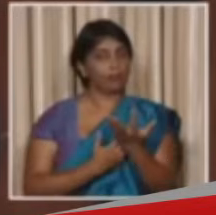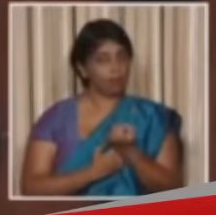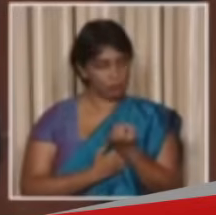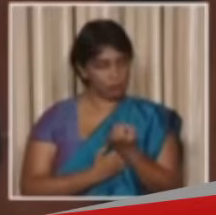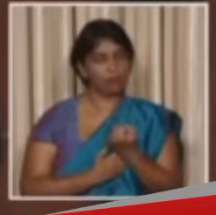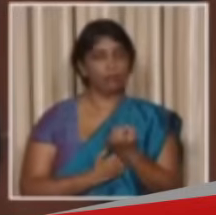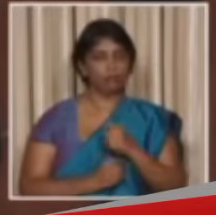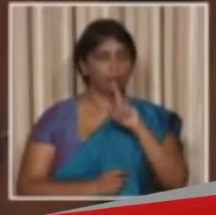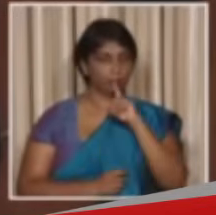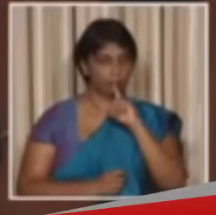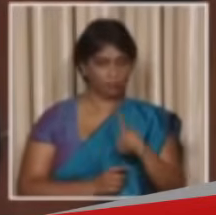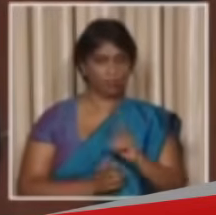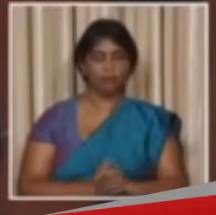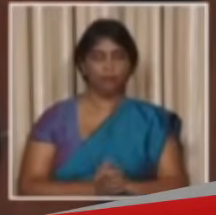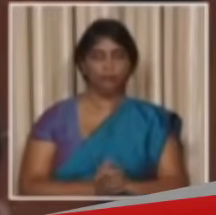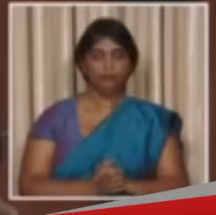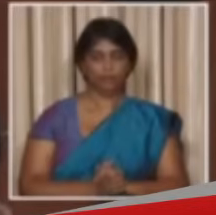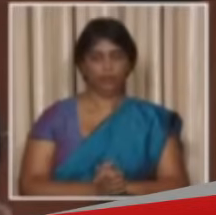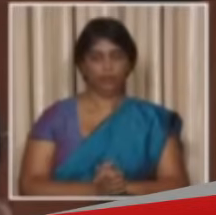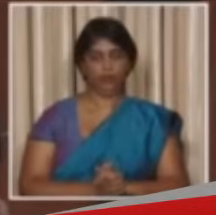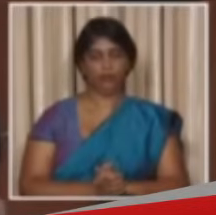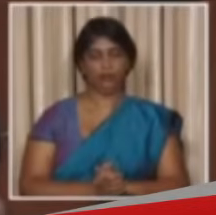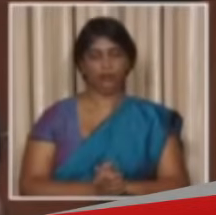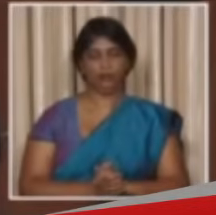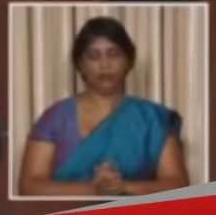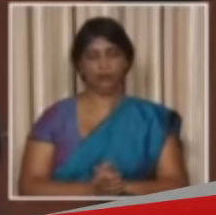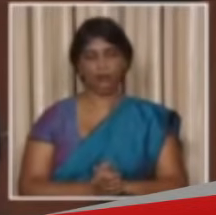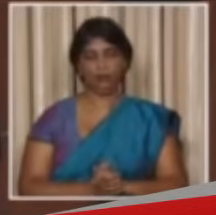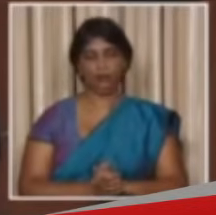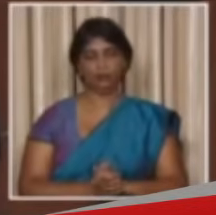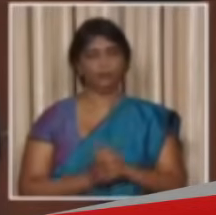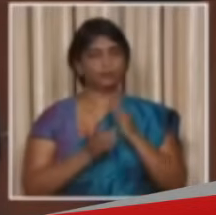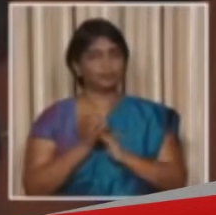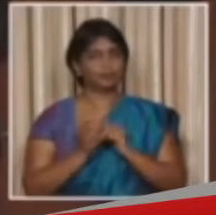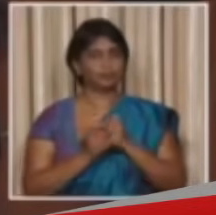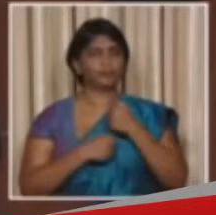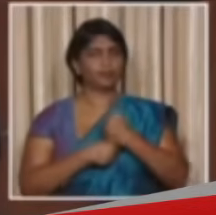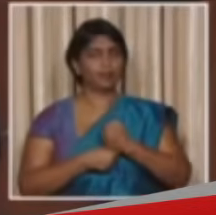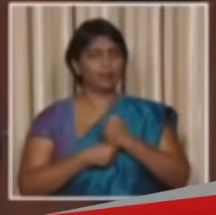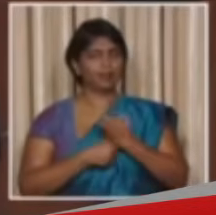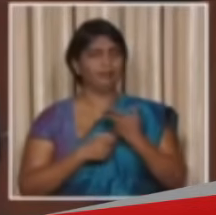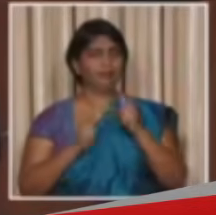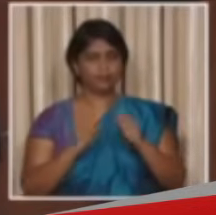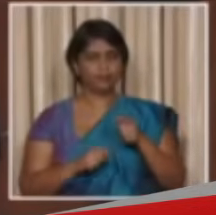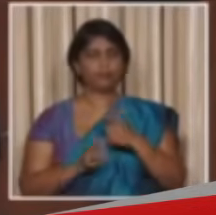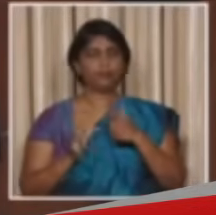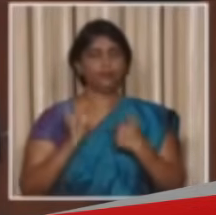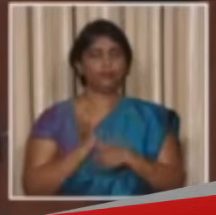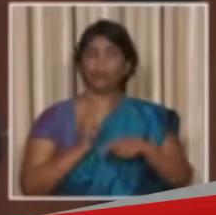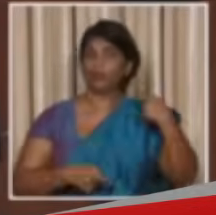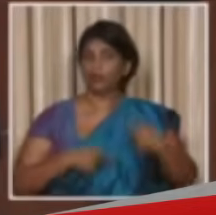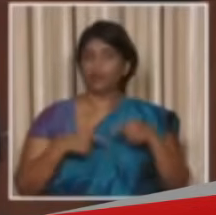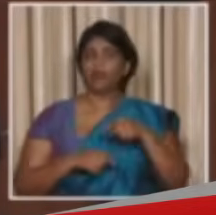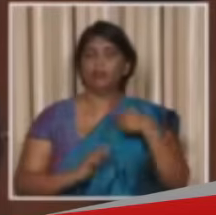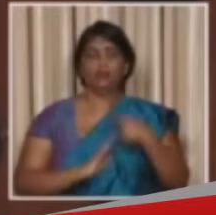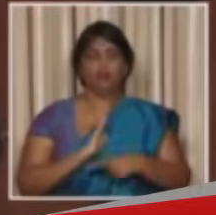ඇත්තටම අද දවසේදී මේ අපි කතා කරන්න තියෙන විශේෂයෙන්ම ඔට්ටු ඇල්ලීම සහ සූදු බදු පිළිබඳව මේ පනතේ මේ විවාදයේදී මේ